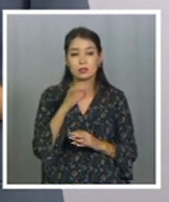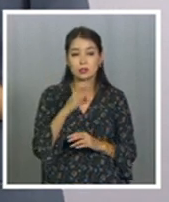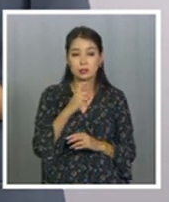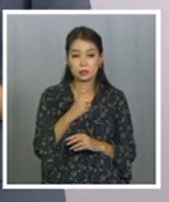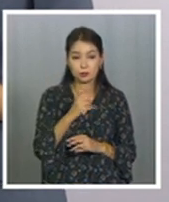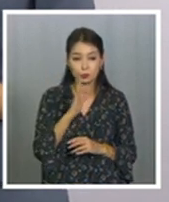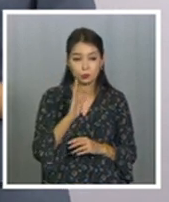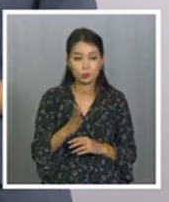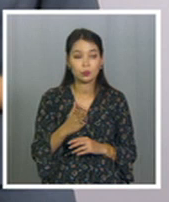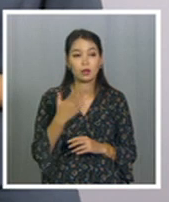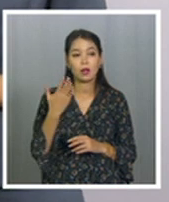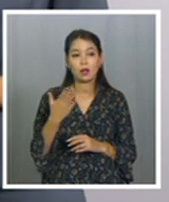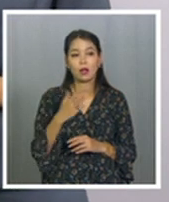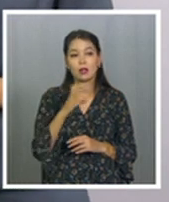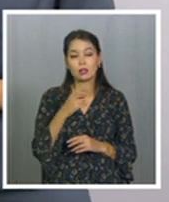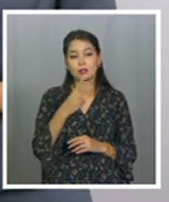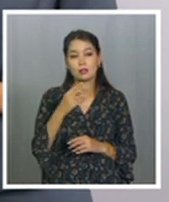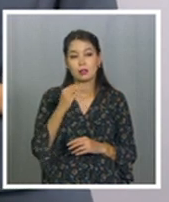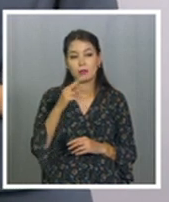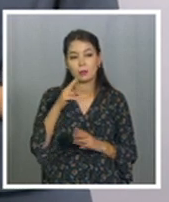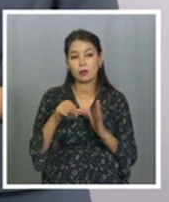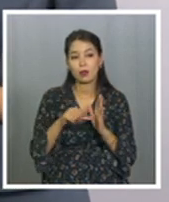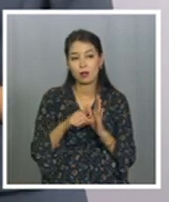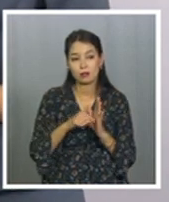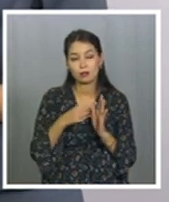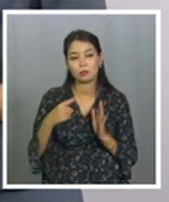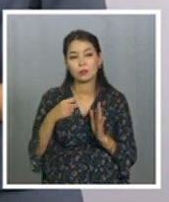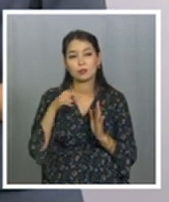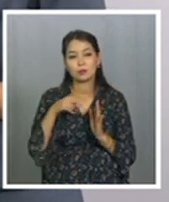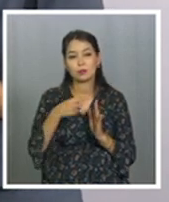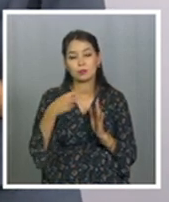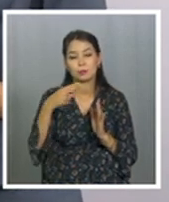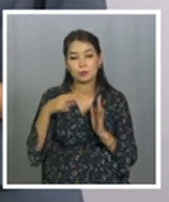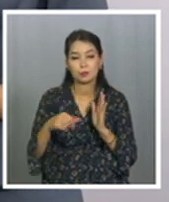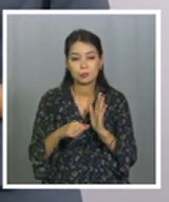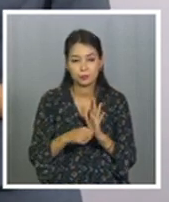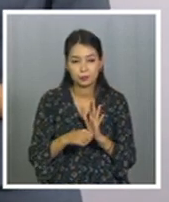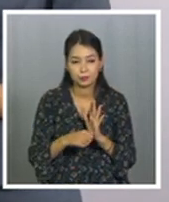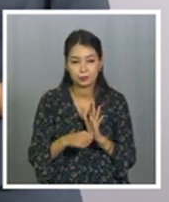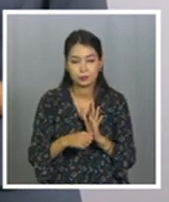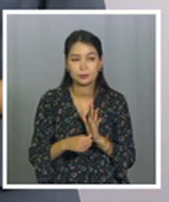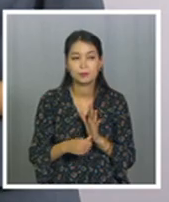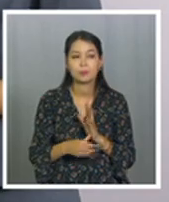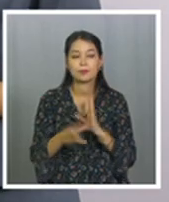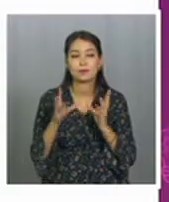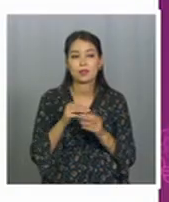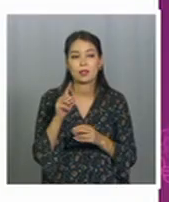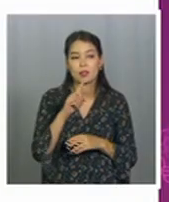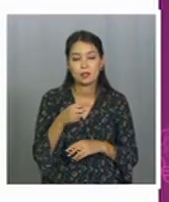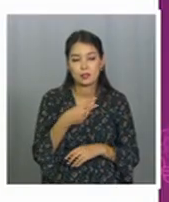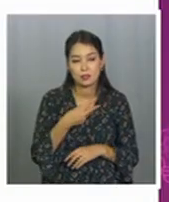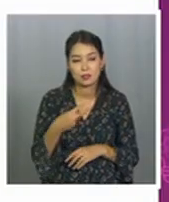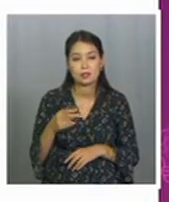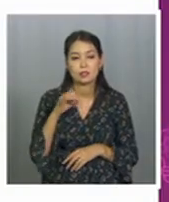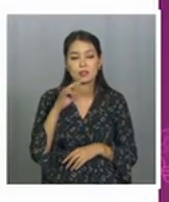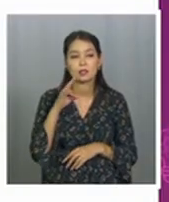пи бөлу 6 азайтылған f минус пи бөлу 6. Сонда s тең синус пи